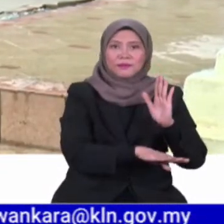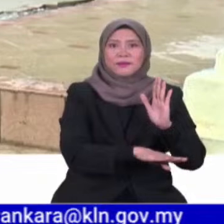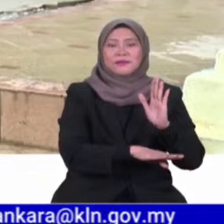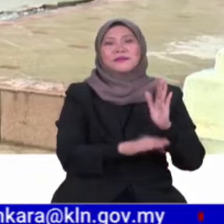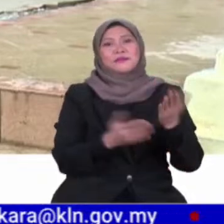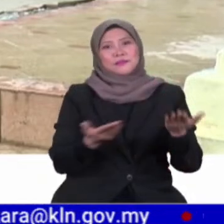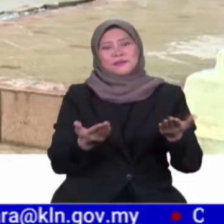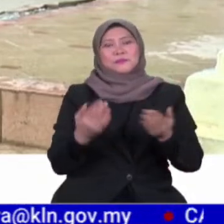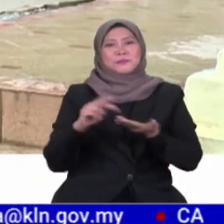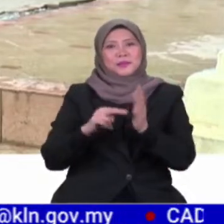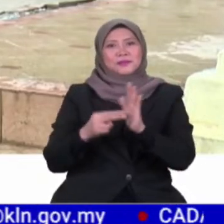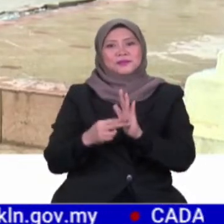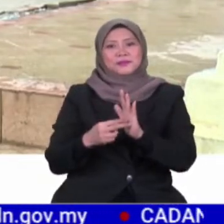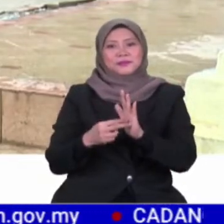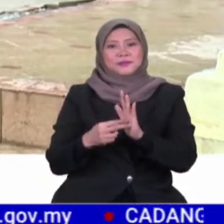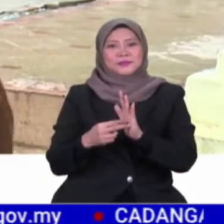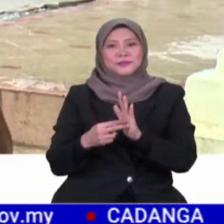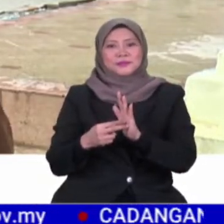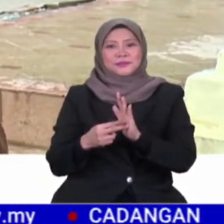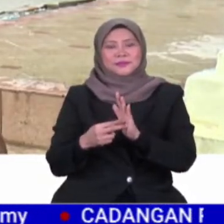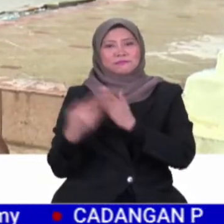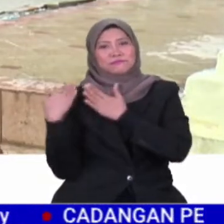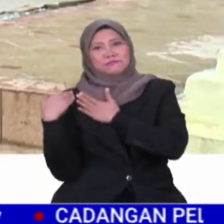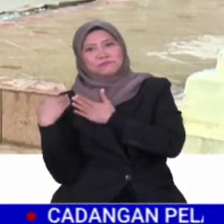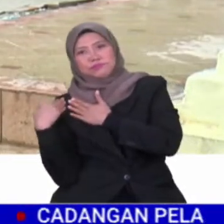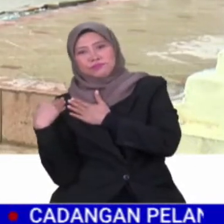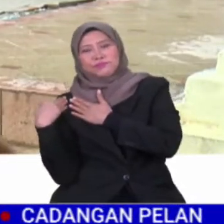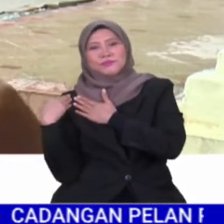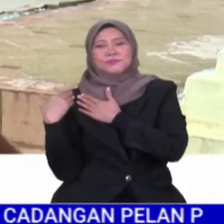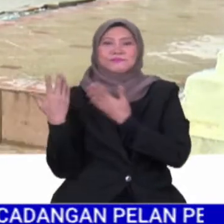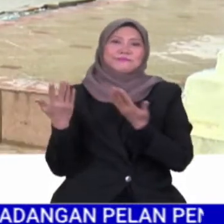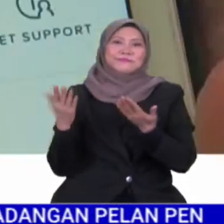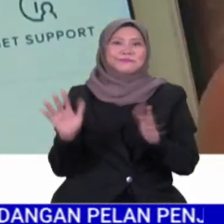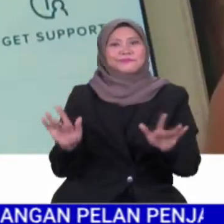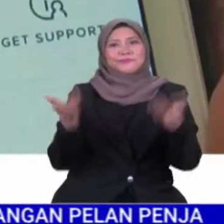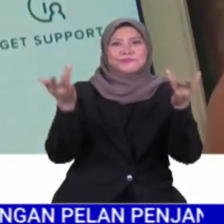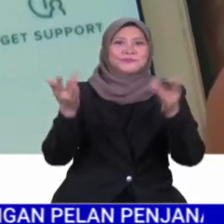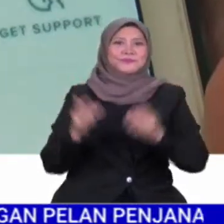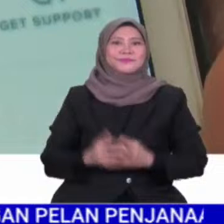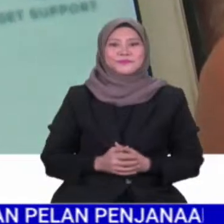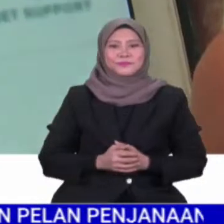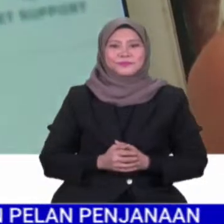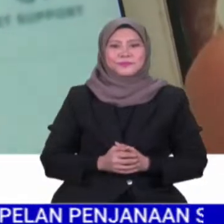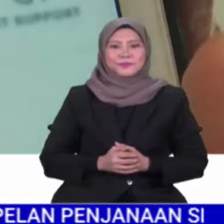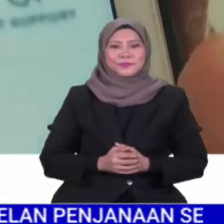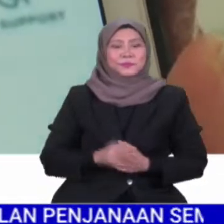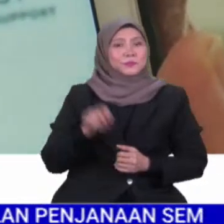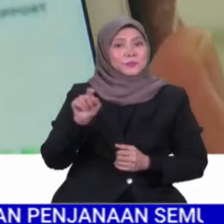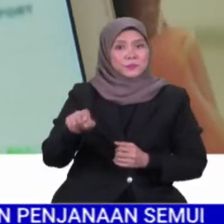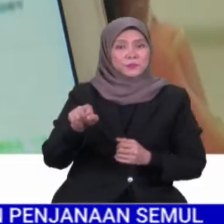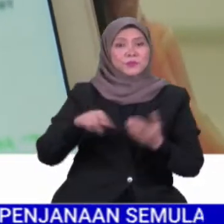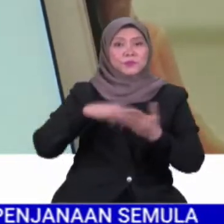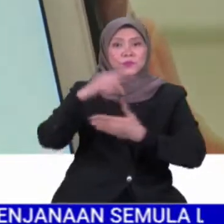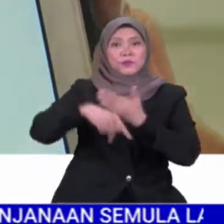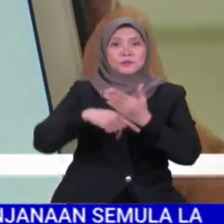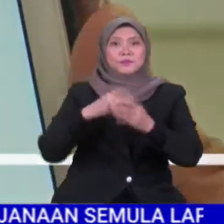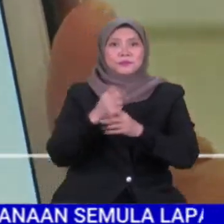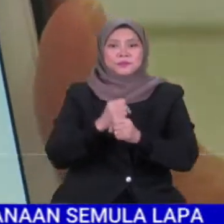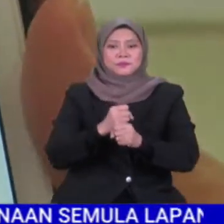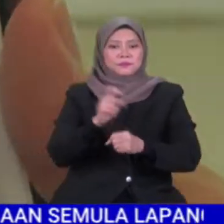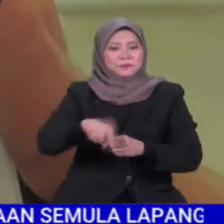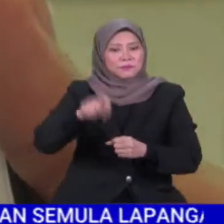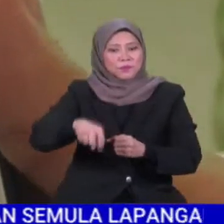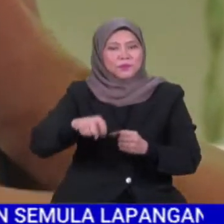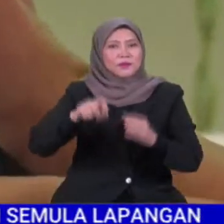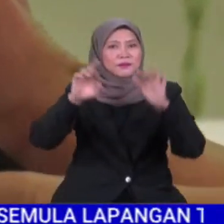beban pada rakyat Malaysia tu kuranglah. Inisiatif itu bukan sahaja dapat memenuhi